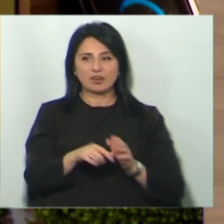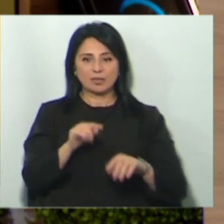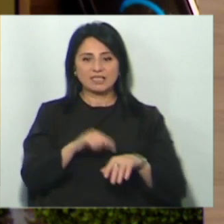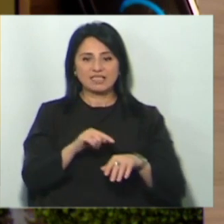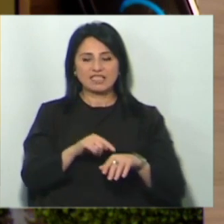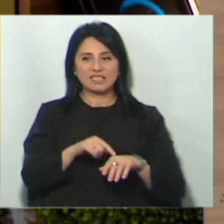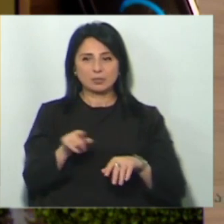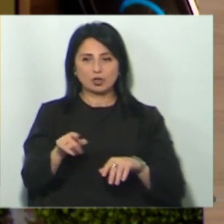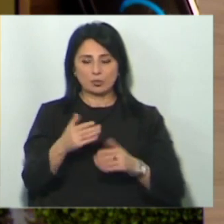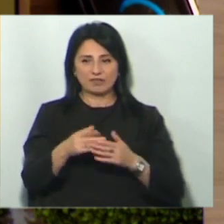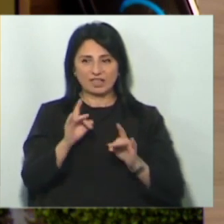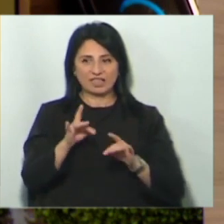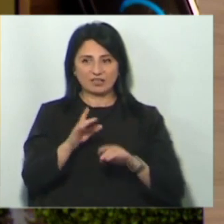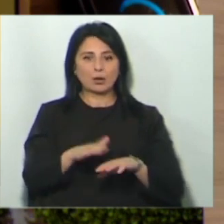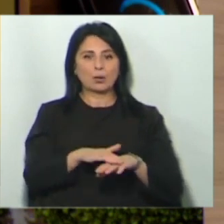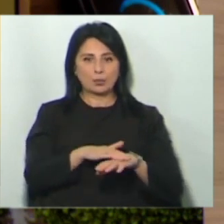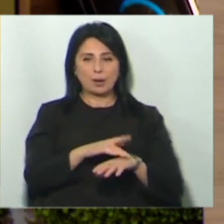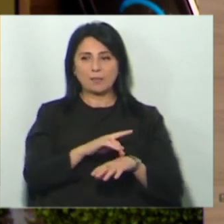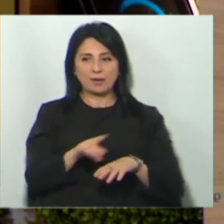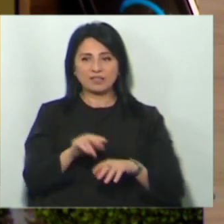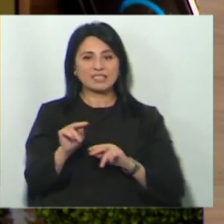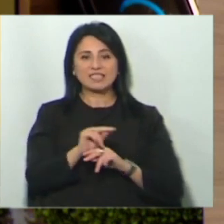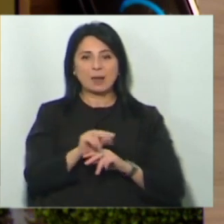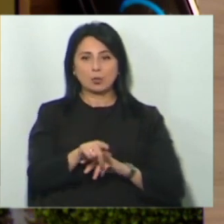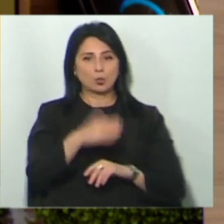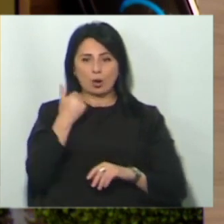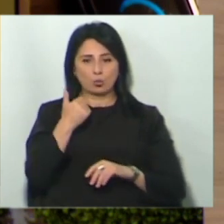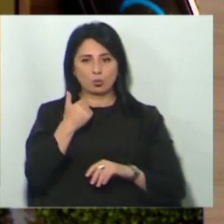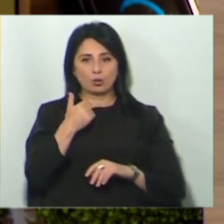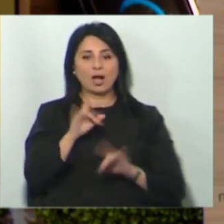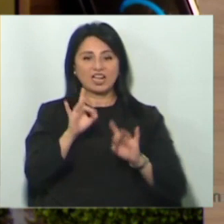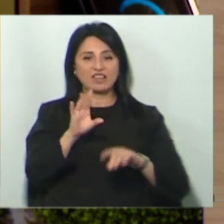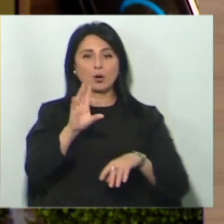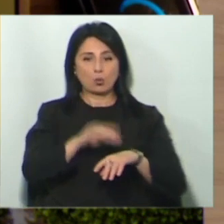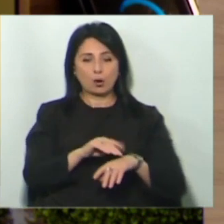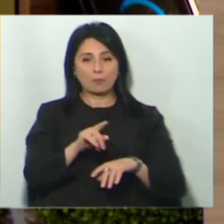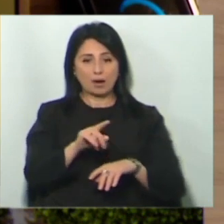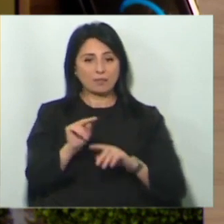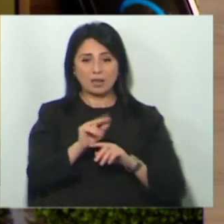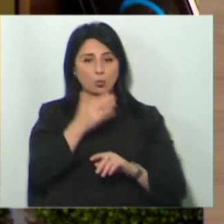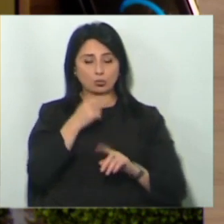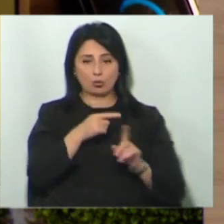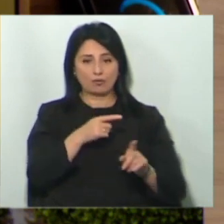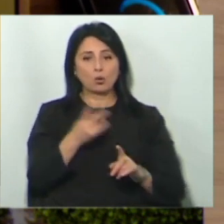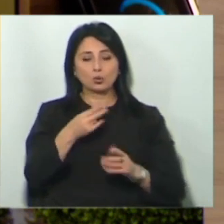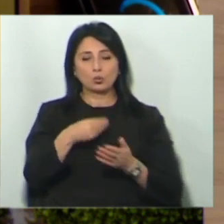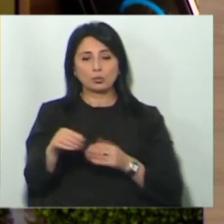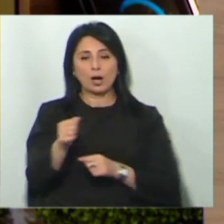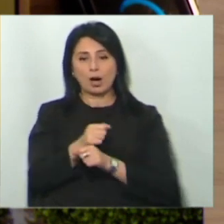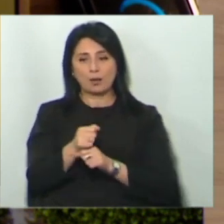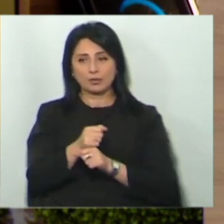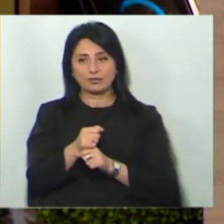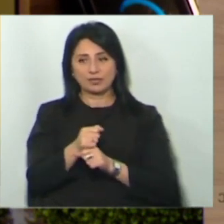სიმპტომურად გვიხსნიან ვთქვათ ტკივილს საშუალებას გვხსნიან მათ სამკურნალოთვისებები საერთოდ არ გააჩნიათ